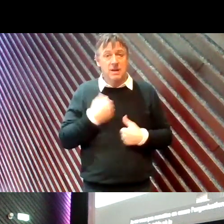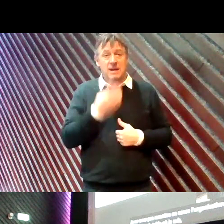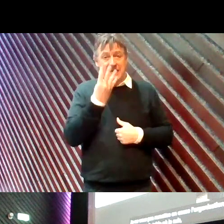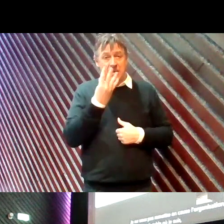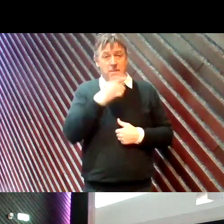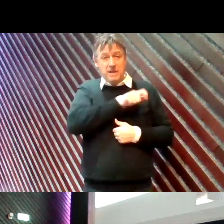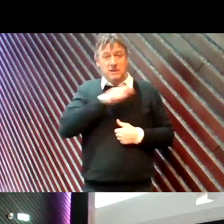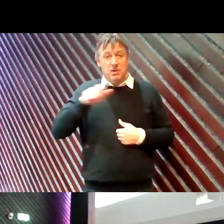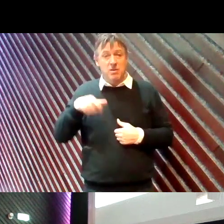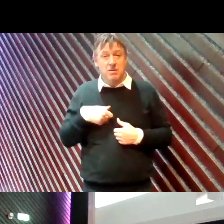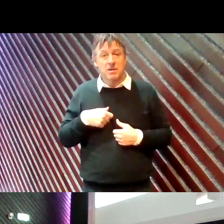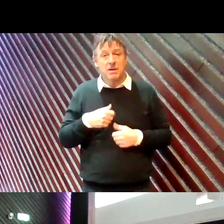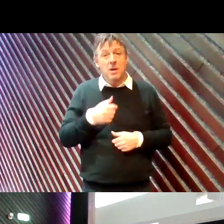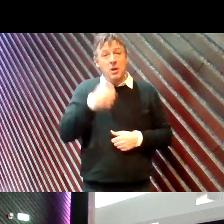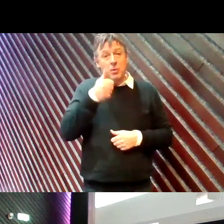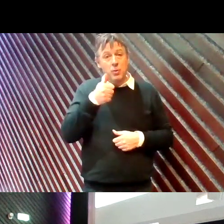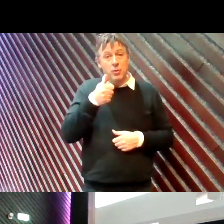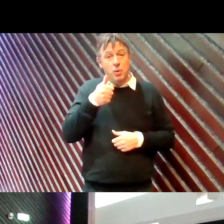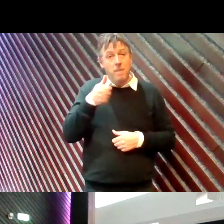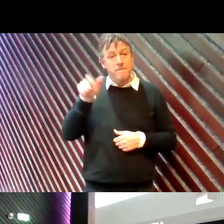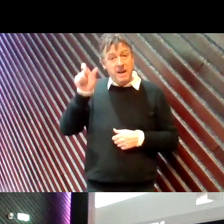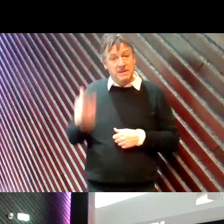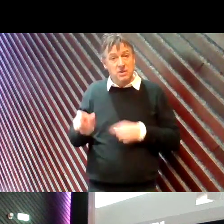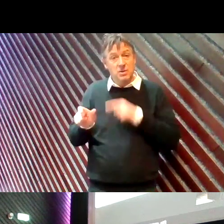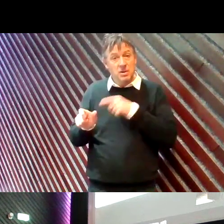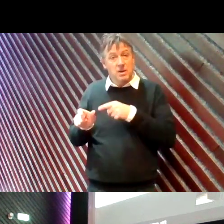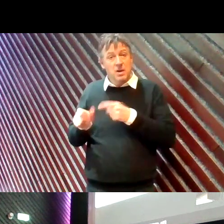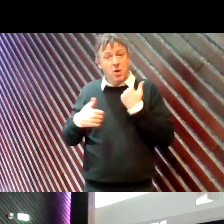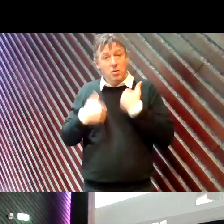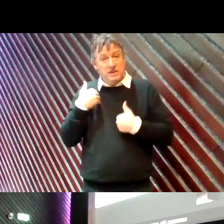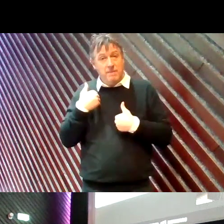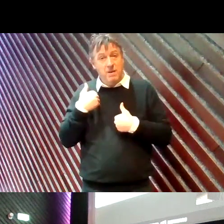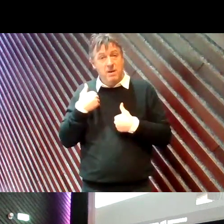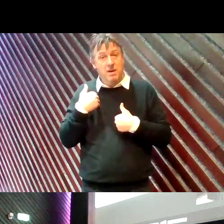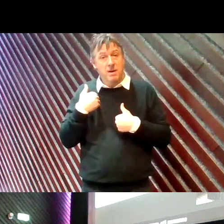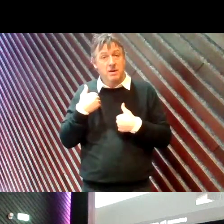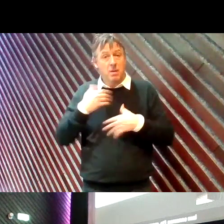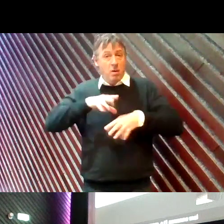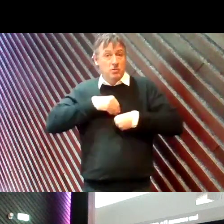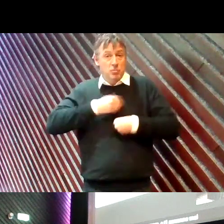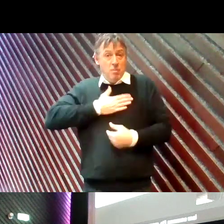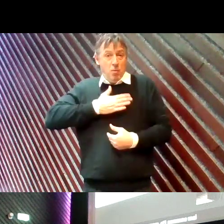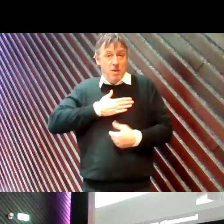il y une personne. Moi, je présente très directement l'handicap, puisque, voilà, je l'assume,